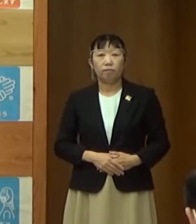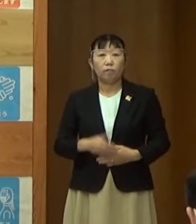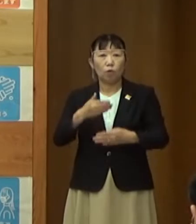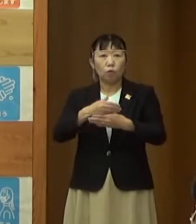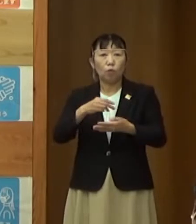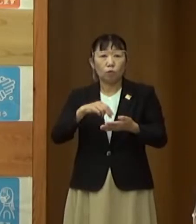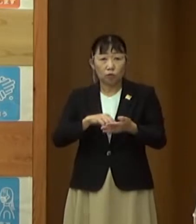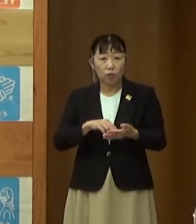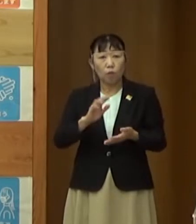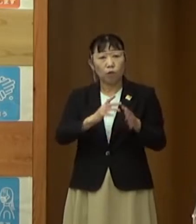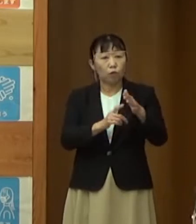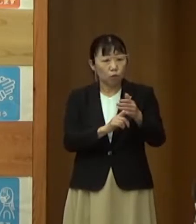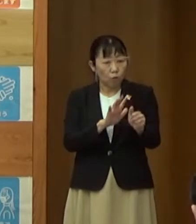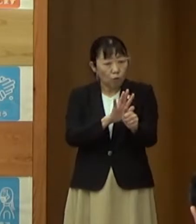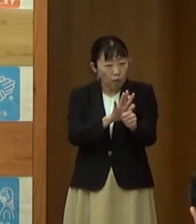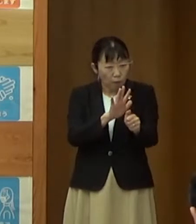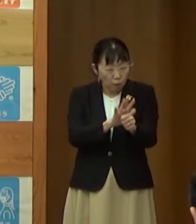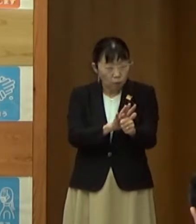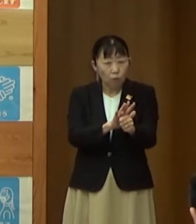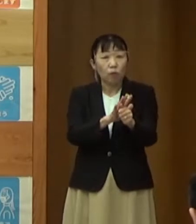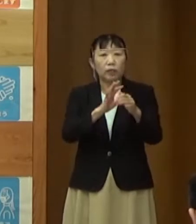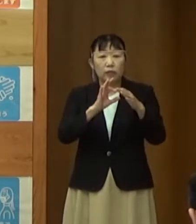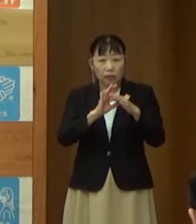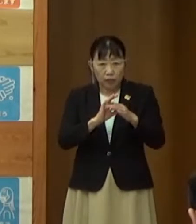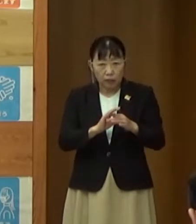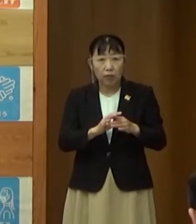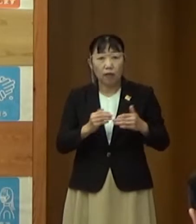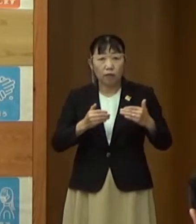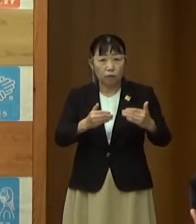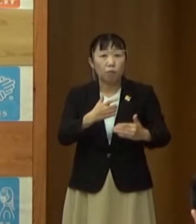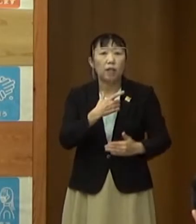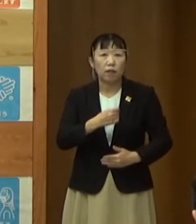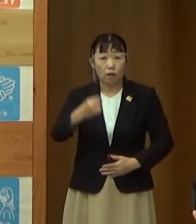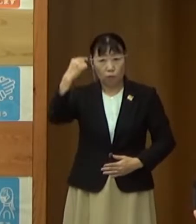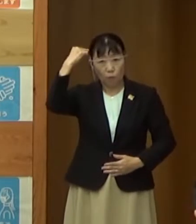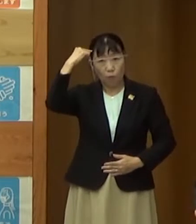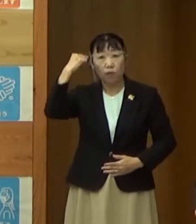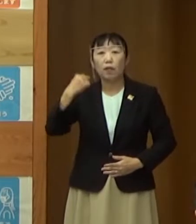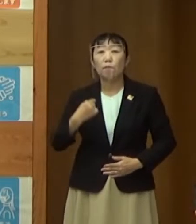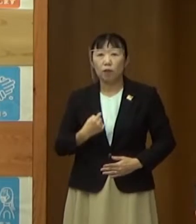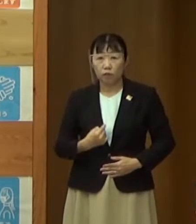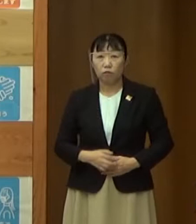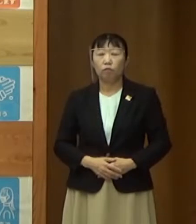党としてですね、引き続き市町村をしっかりサポートをしてまいります。